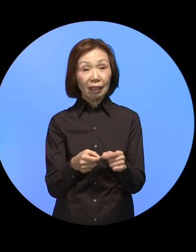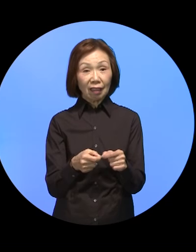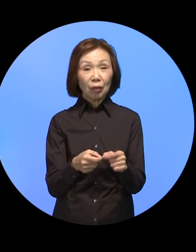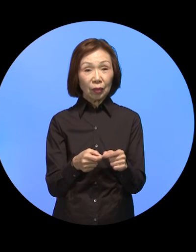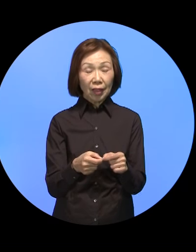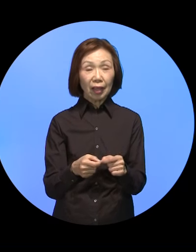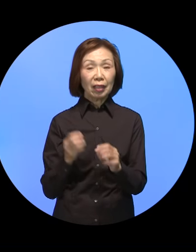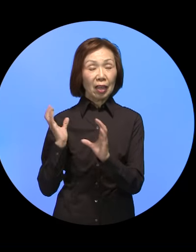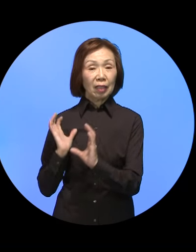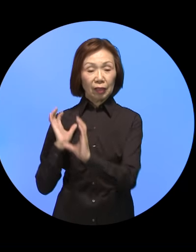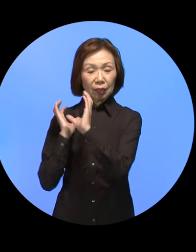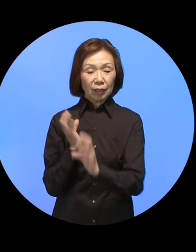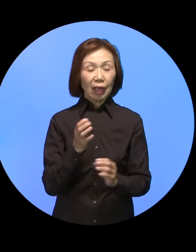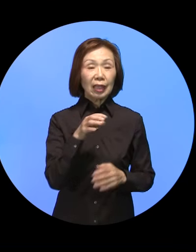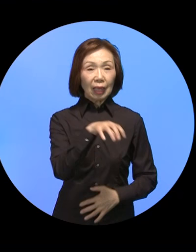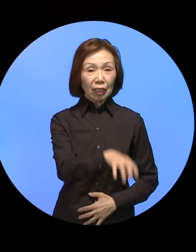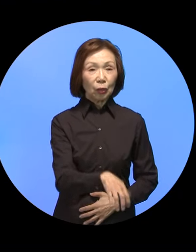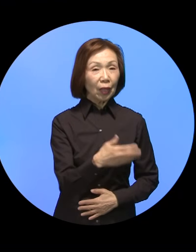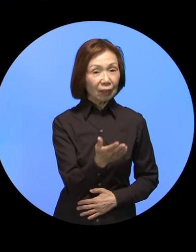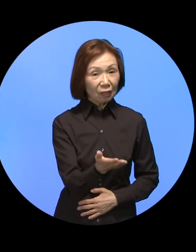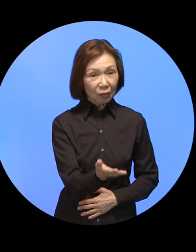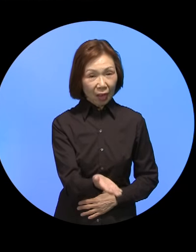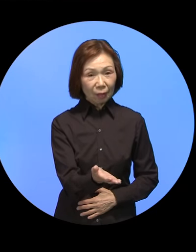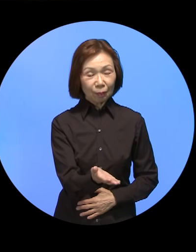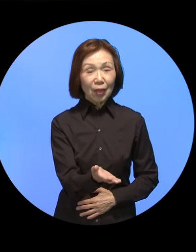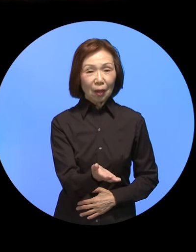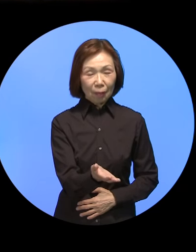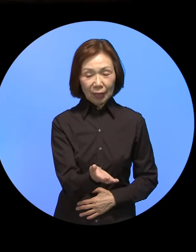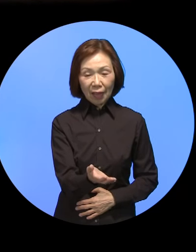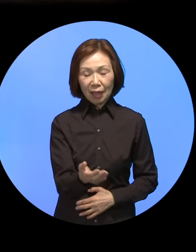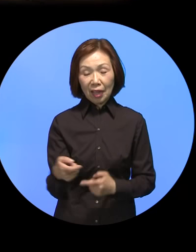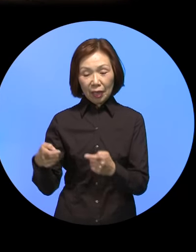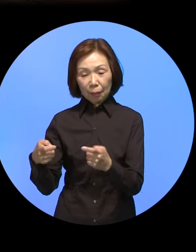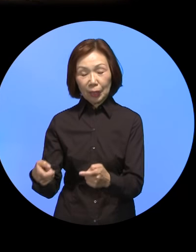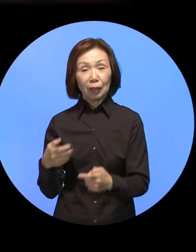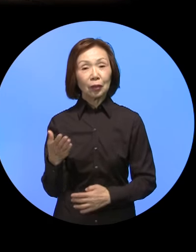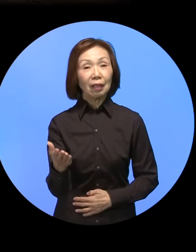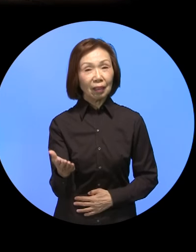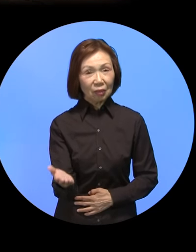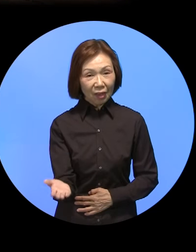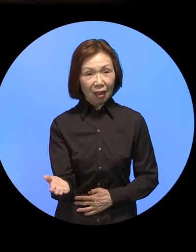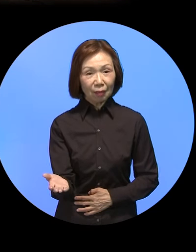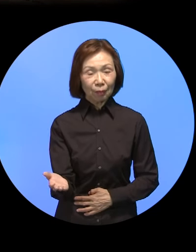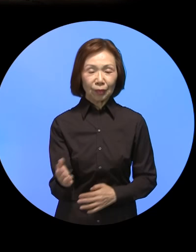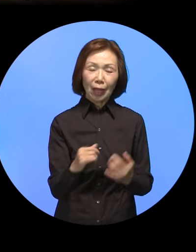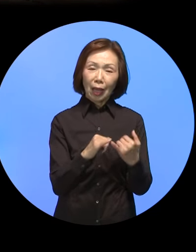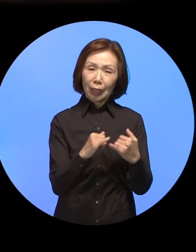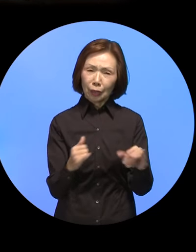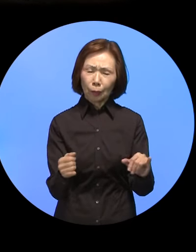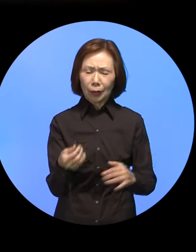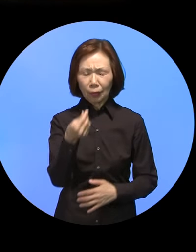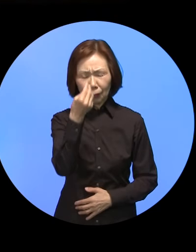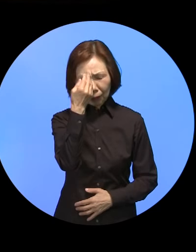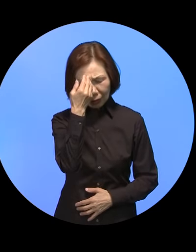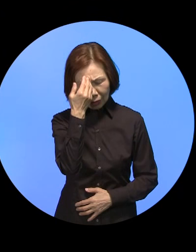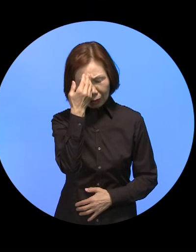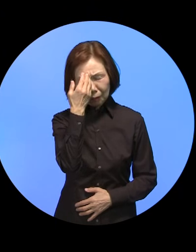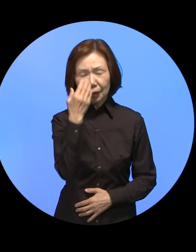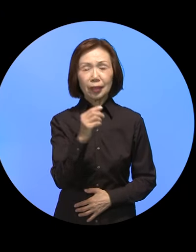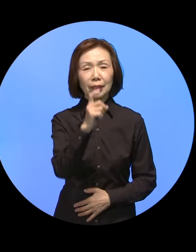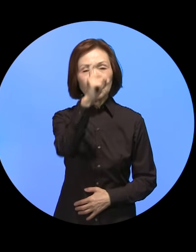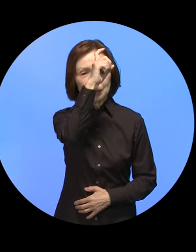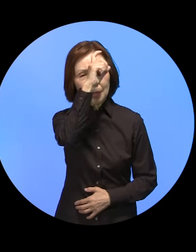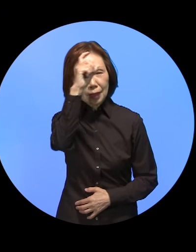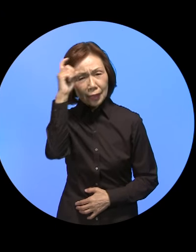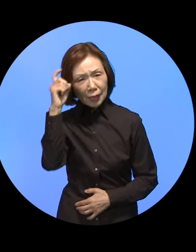が古代の斎場であったのかまた古代の港であったのか人々を悩ませるミステリーとなっているの